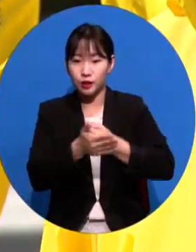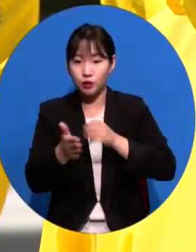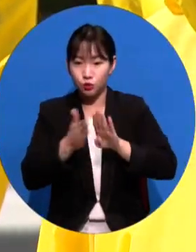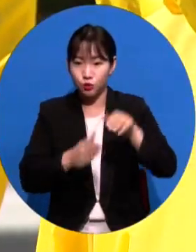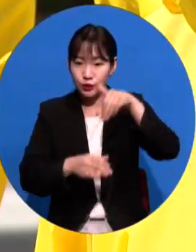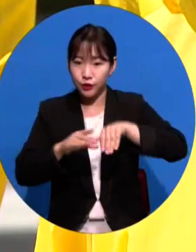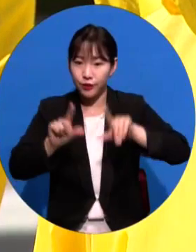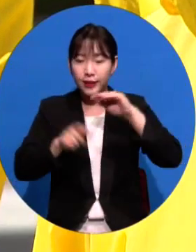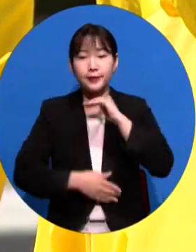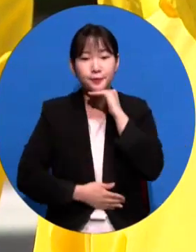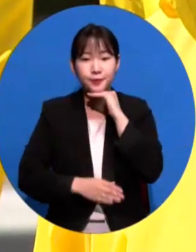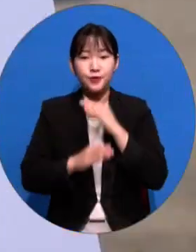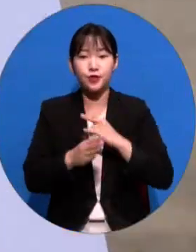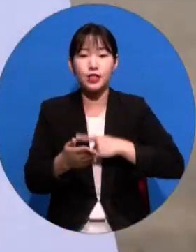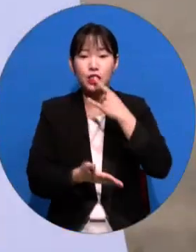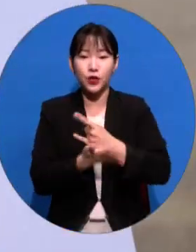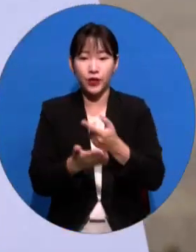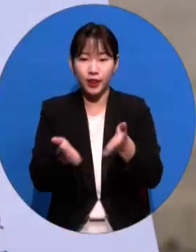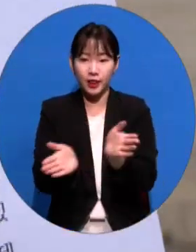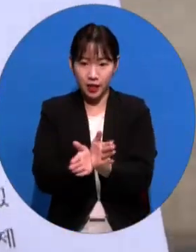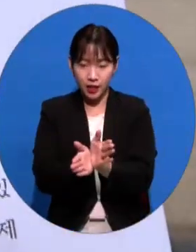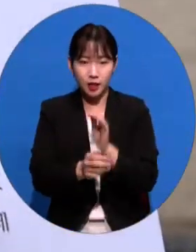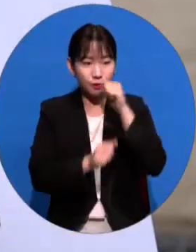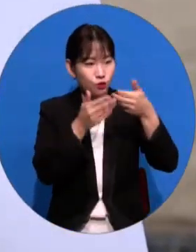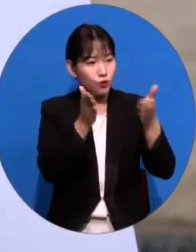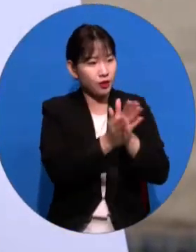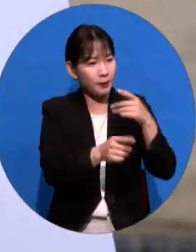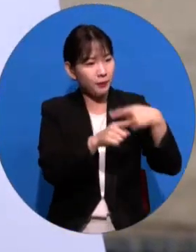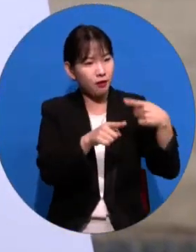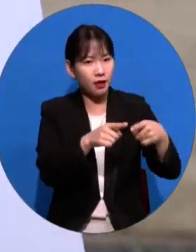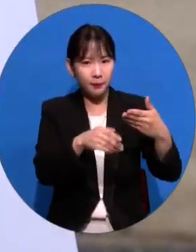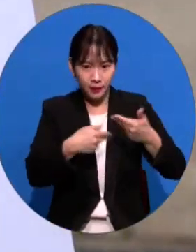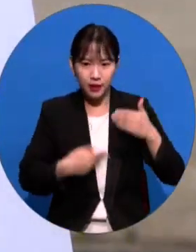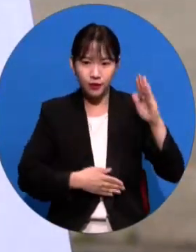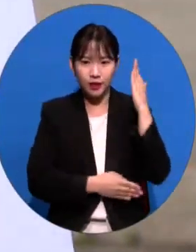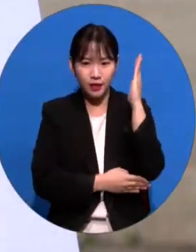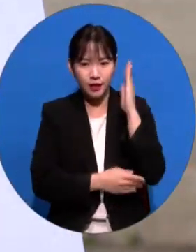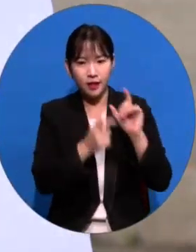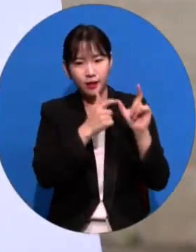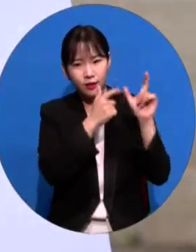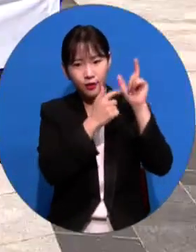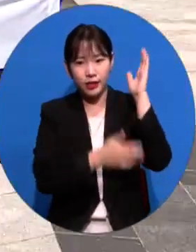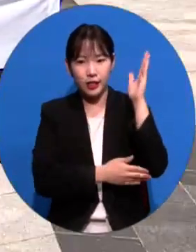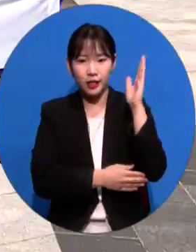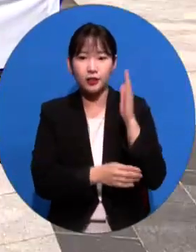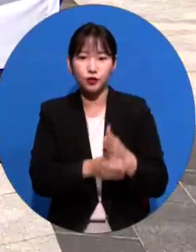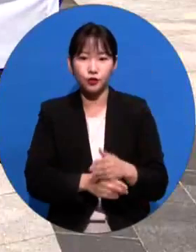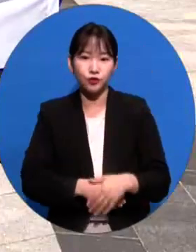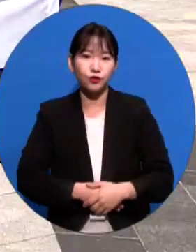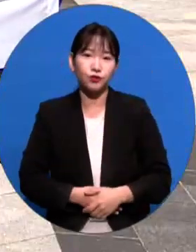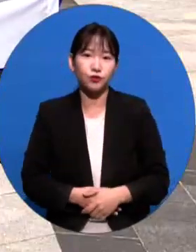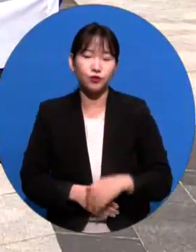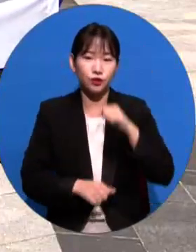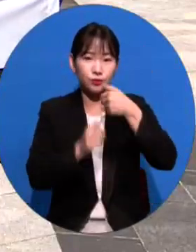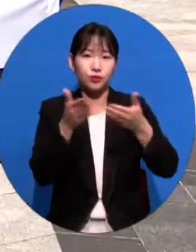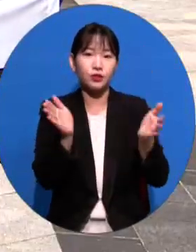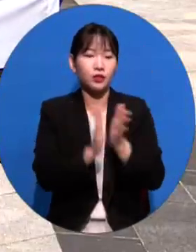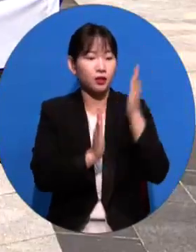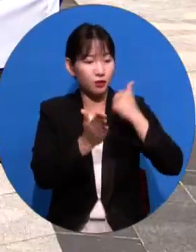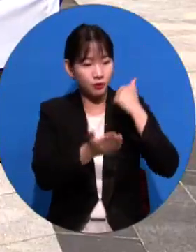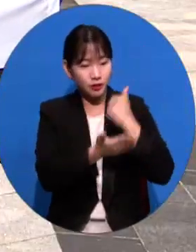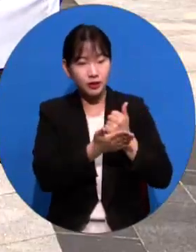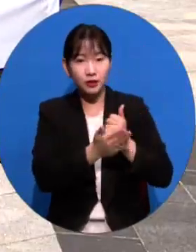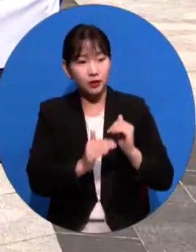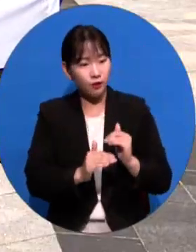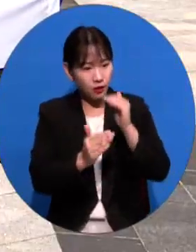나를 기다리고 있는 정의당은 민주당 심판 논의 연일 불을 지피고 있습니다 민주당 의 공천